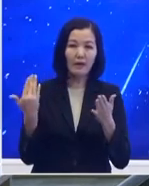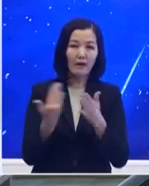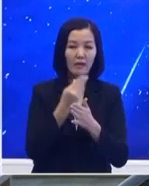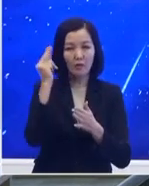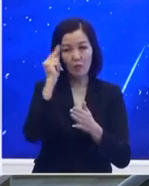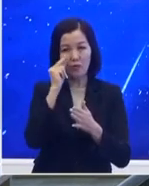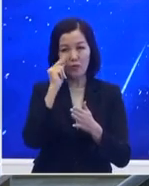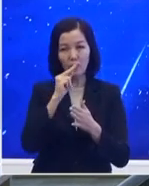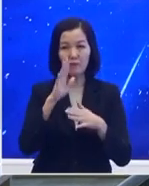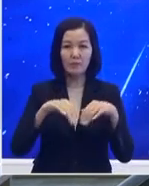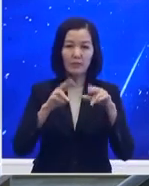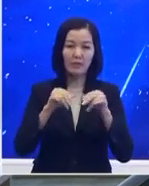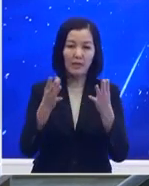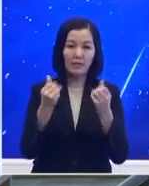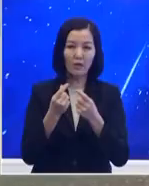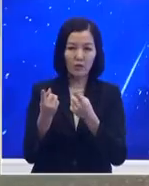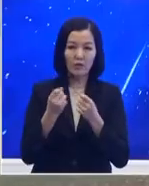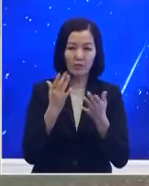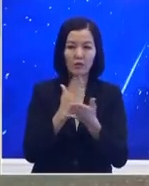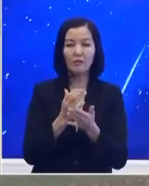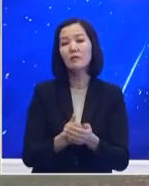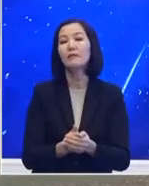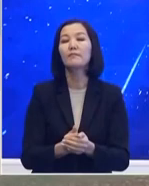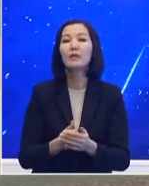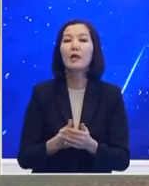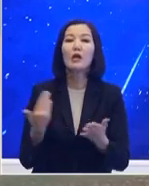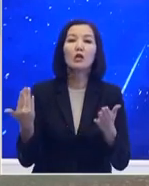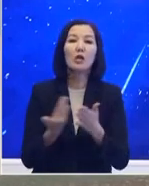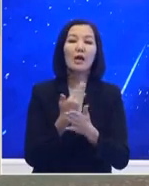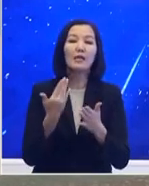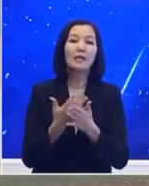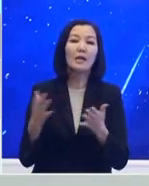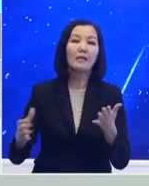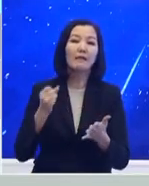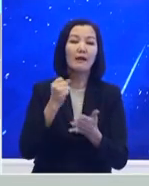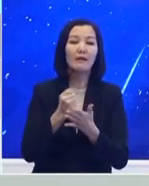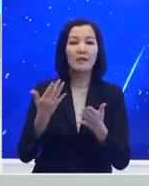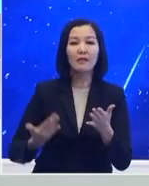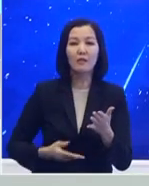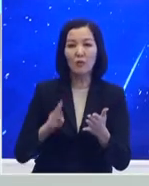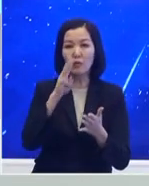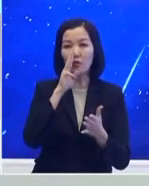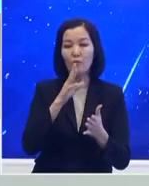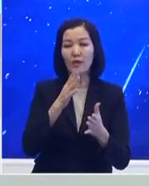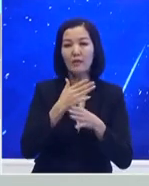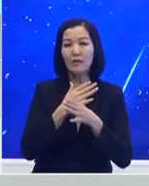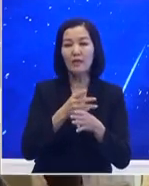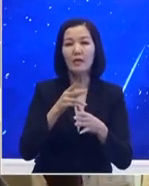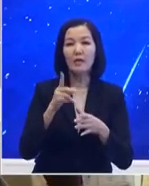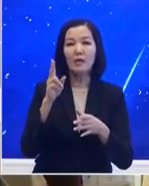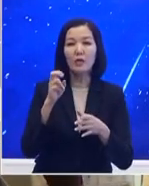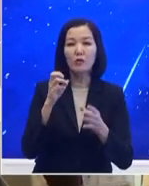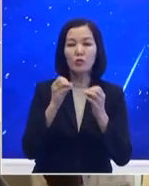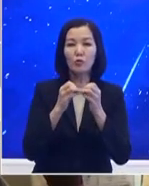курстарға мамандық алуға біз ол кісілерді тартып жатырмыз. Жаңартылған жүйемен тағайындалатын атаулы әлеуметтік көмекті жыл басынан бері 210